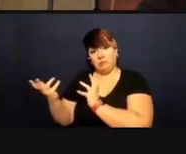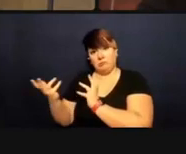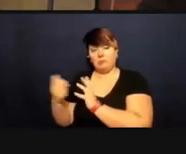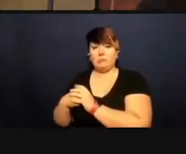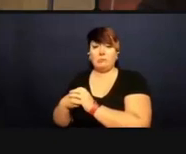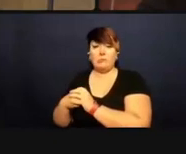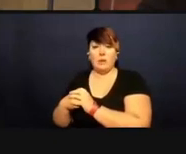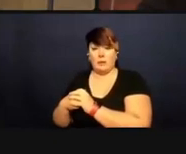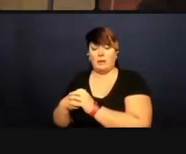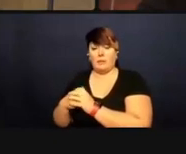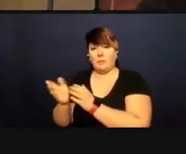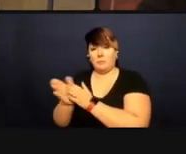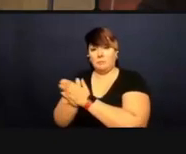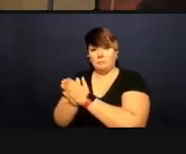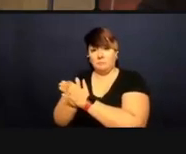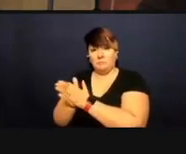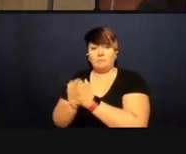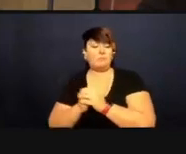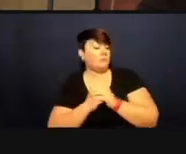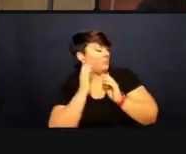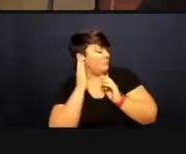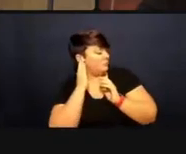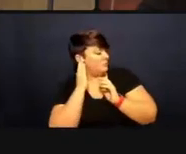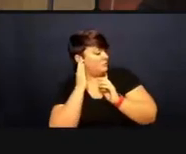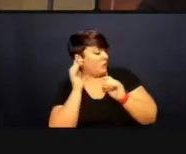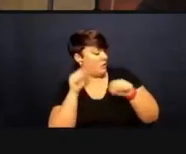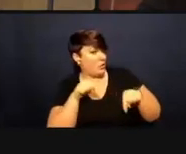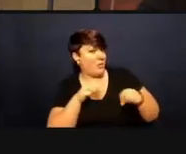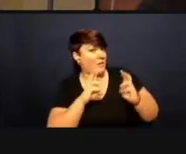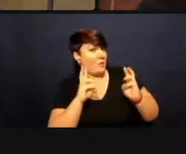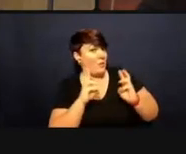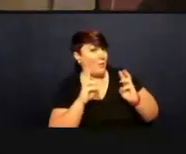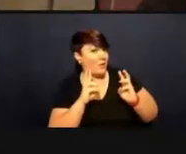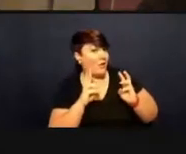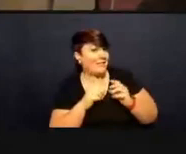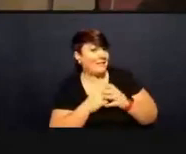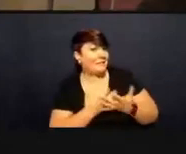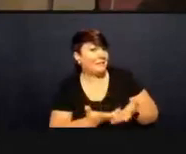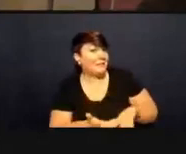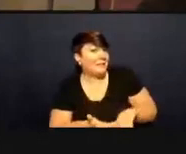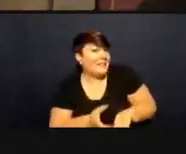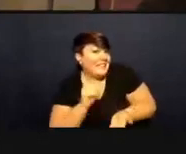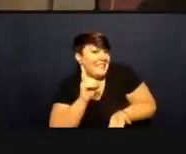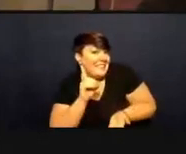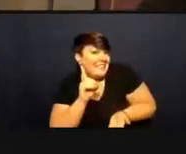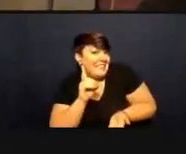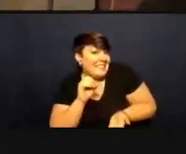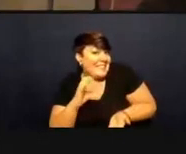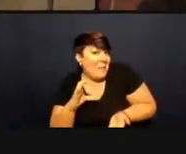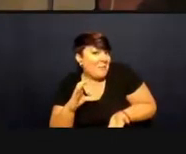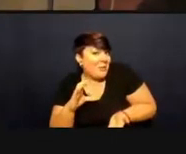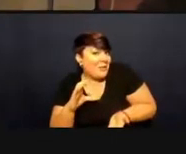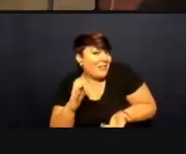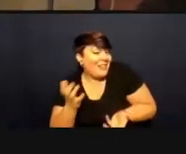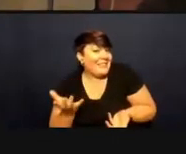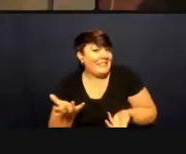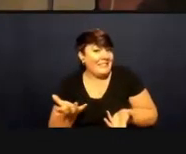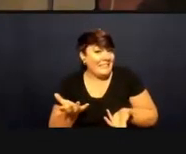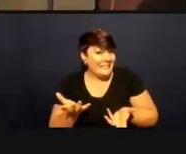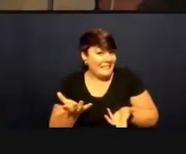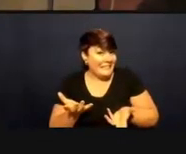iwezekanavyo. Tunatarajia kwa kuwa kufikia msimu wa baridi tutakuwa tumekamilisha kazi hii. Kwa